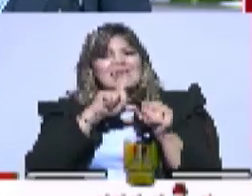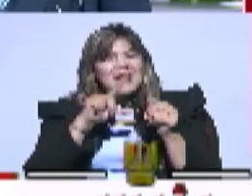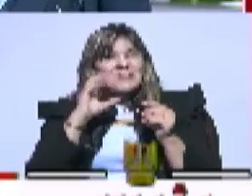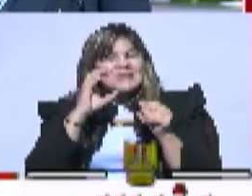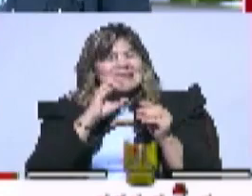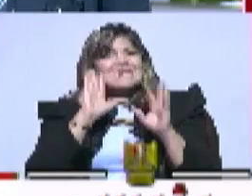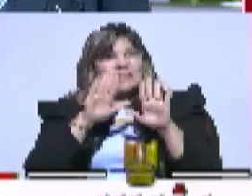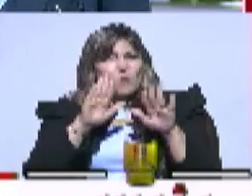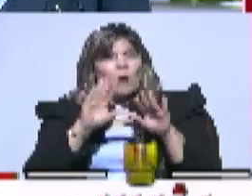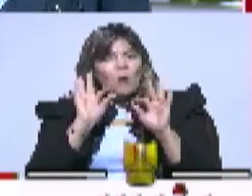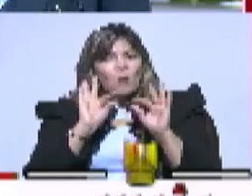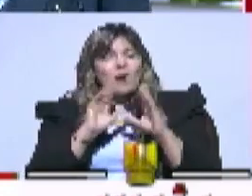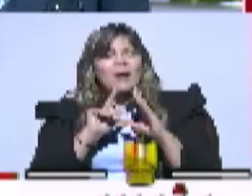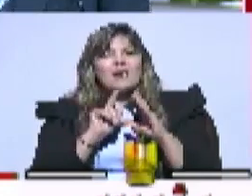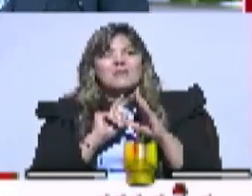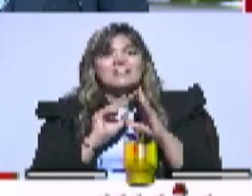حيروح،